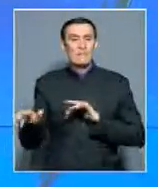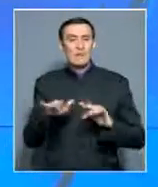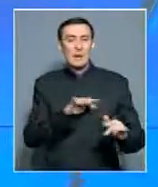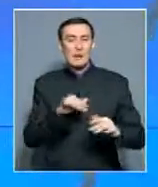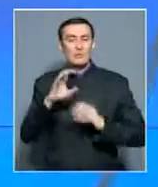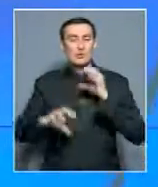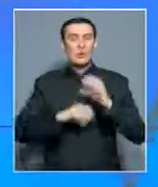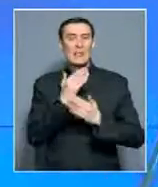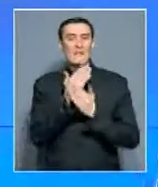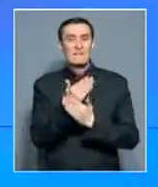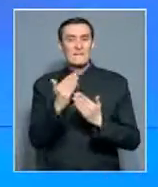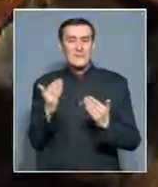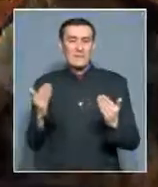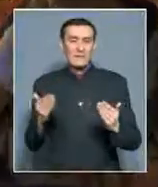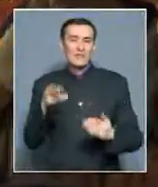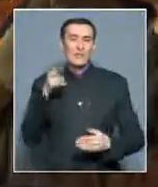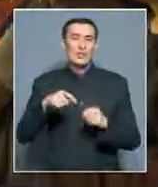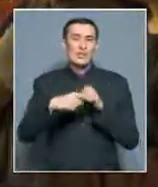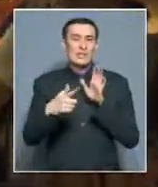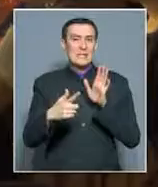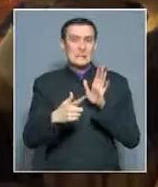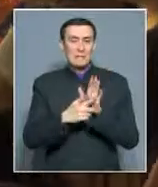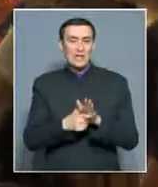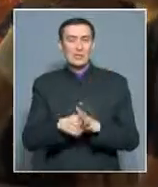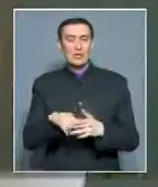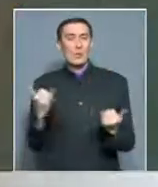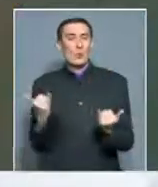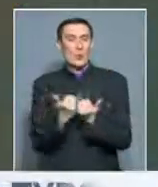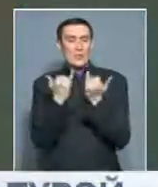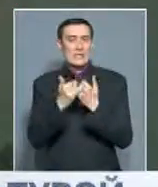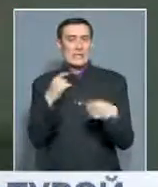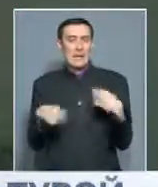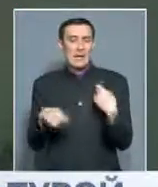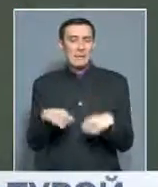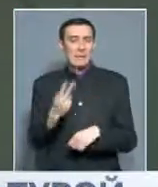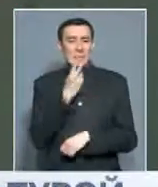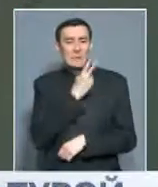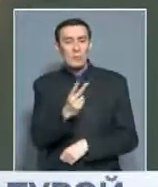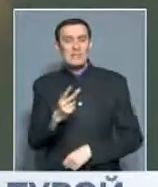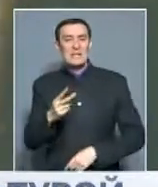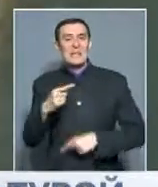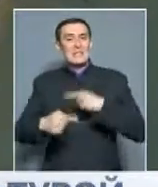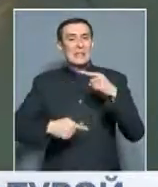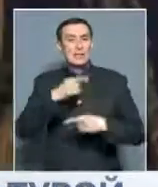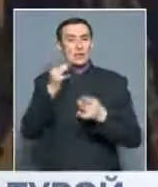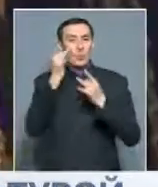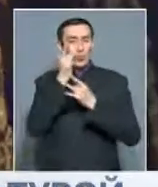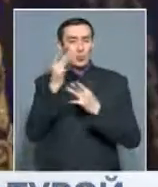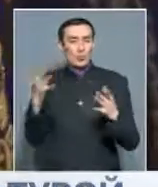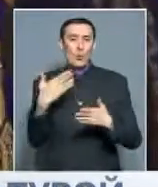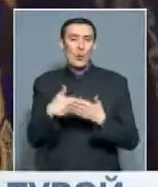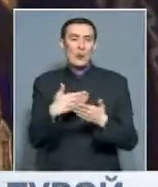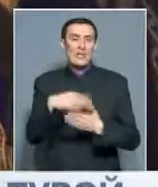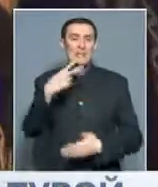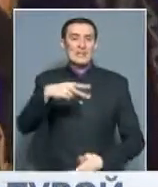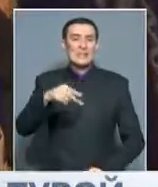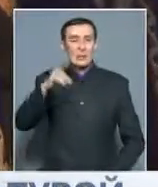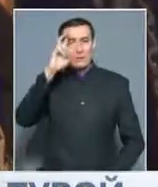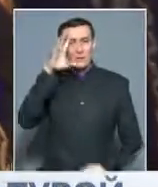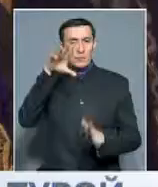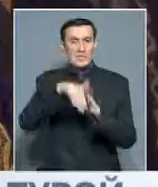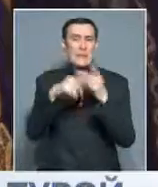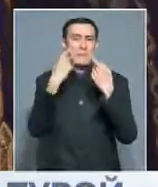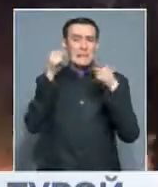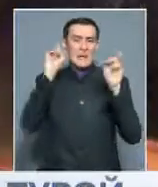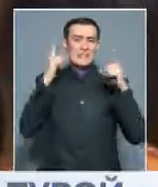международной выставки flash инете 2017 гости ярмарки и познакомились с традициями и культурой около 20 государств в том